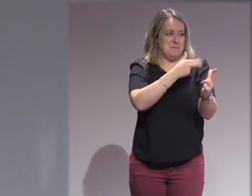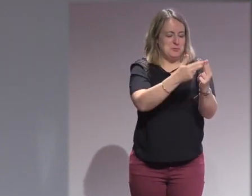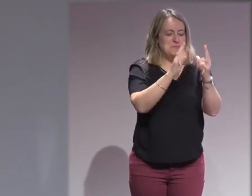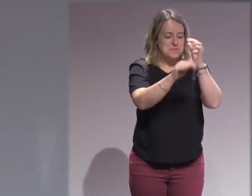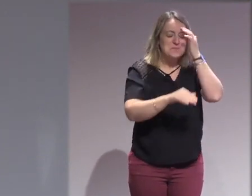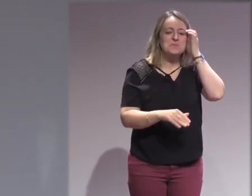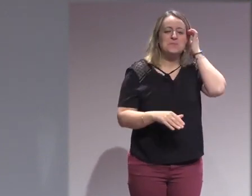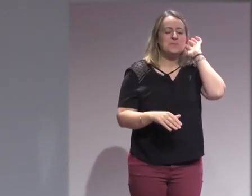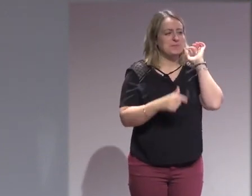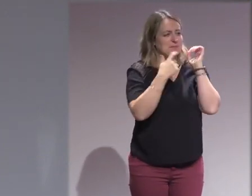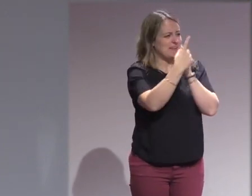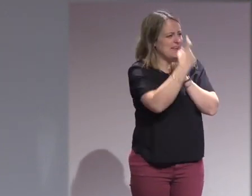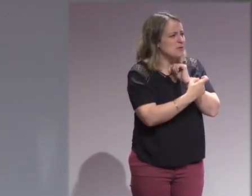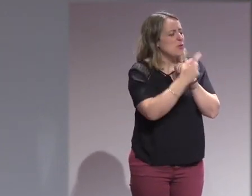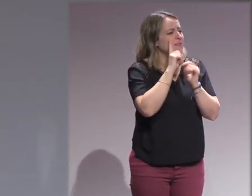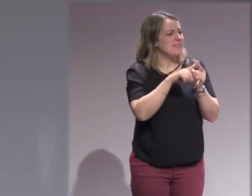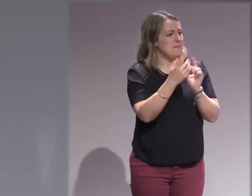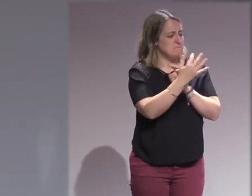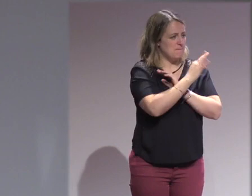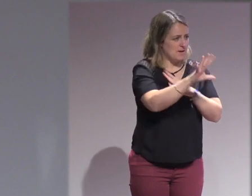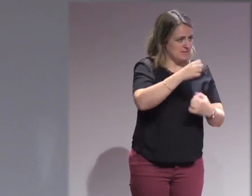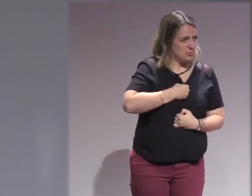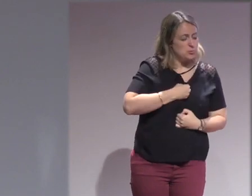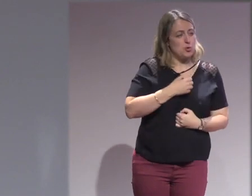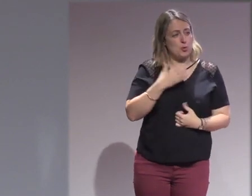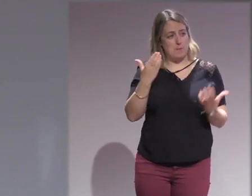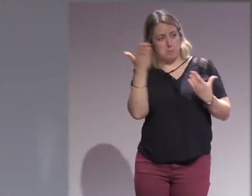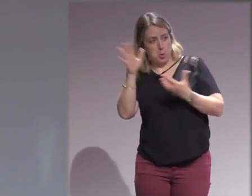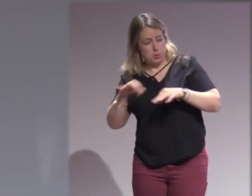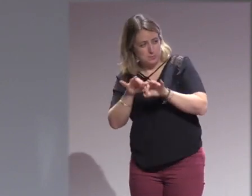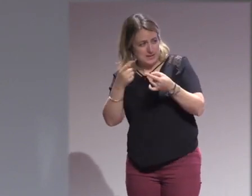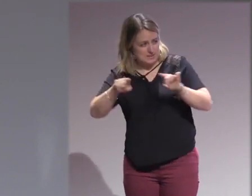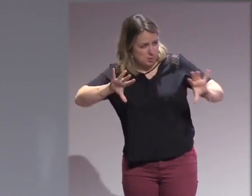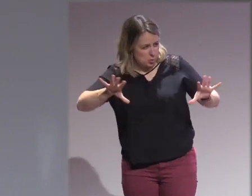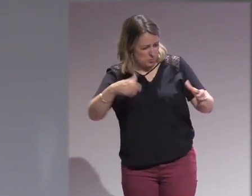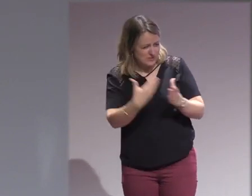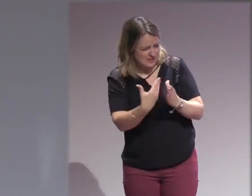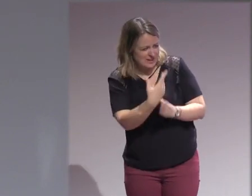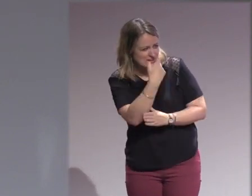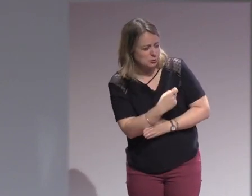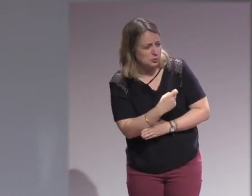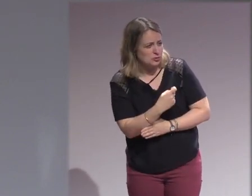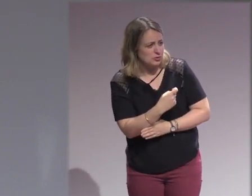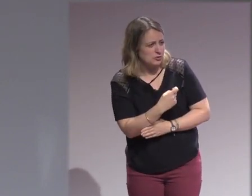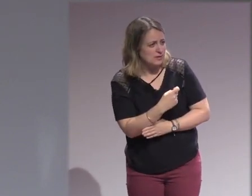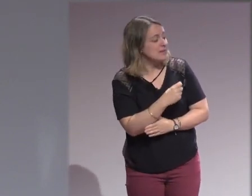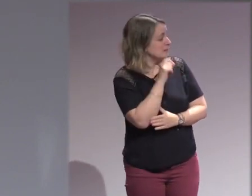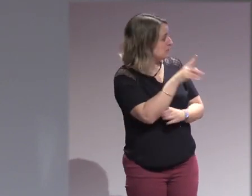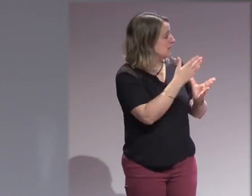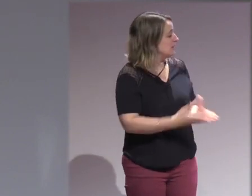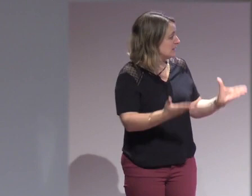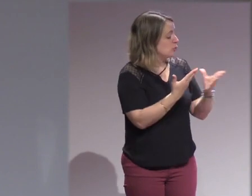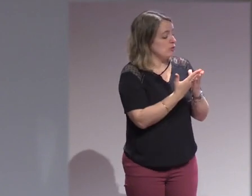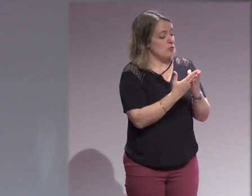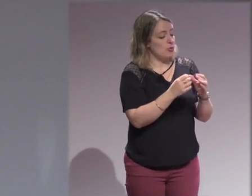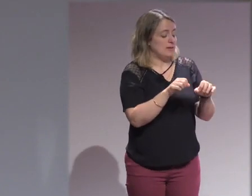en quoi l'adoption en France est différente de celle des autres pays? Est-ce que c'est ça, hein, comme système? C'est ce système d'adoption qui est